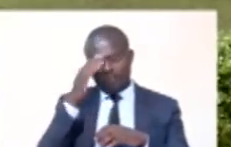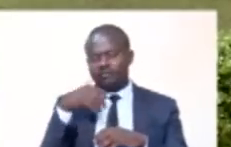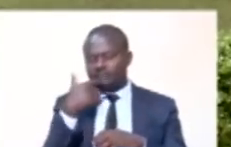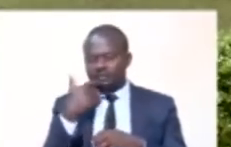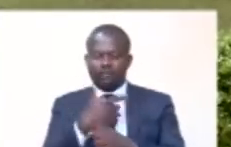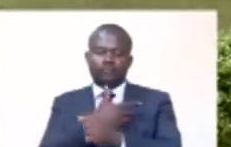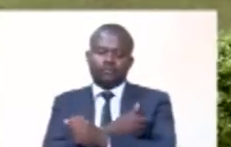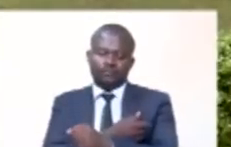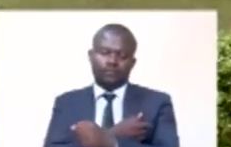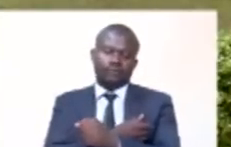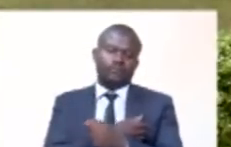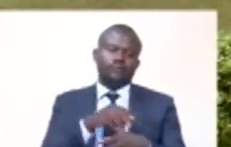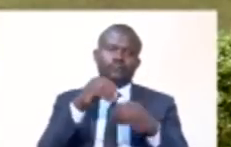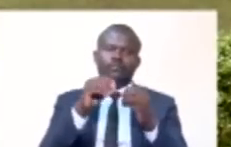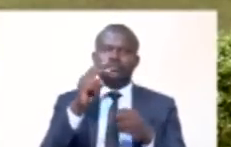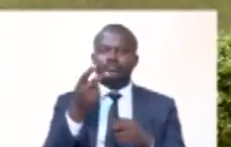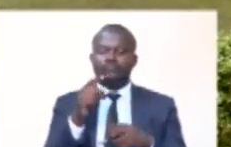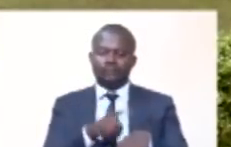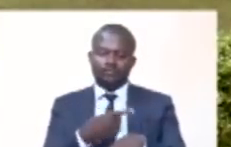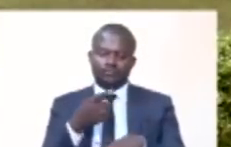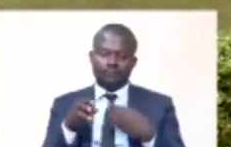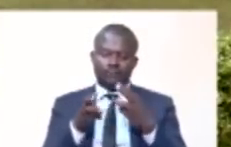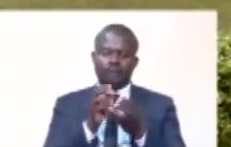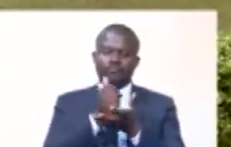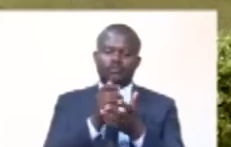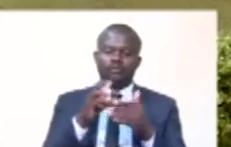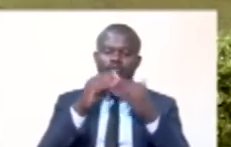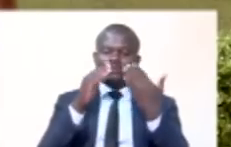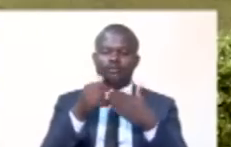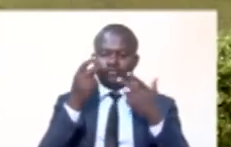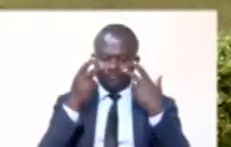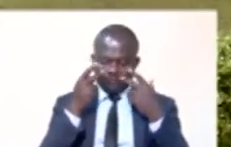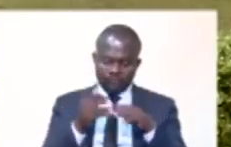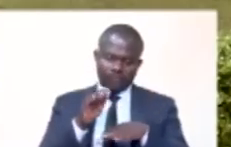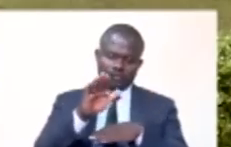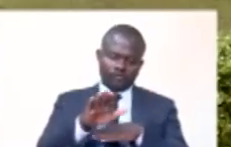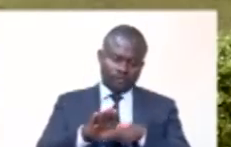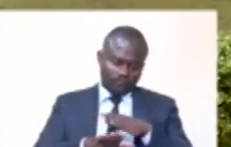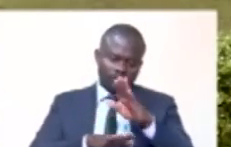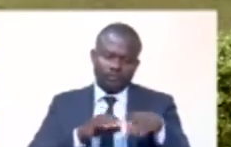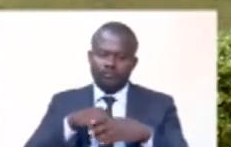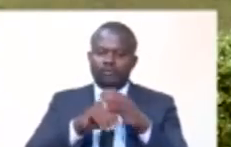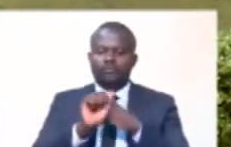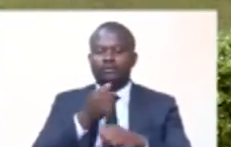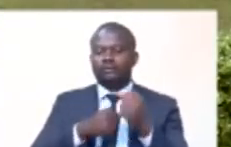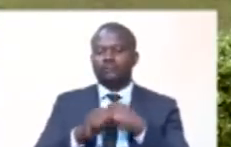wakingiwe, azahabwa urukingo rwa kabiri ryari, ku buryo bifasha abayobozi kubona intambwe iterwa muri ibi bikorwa byo